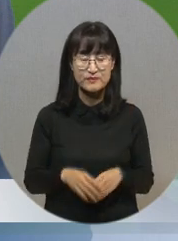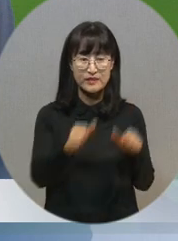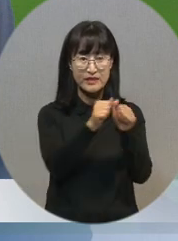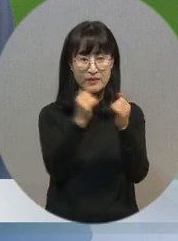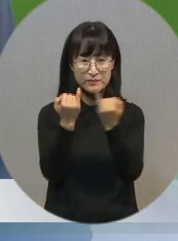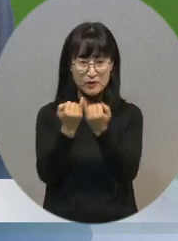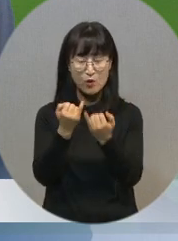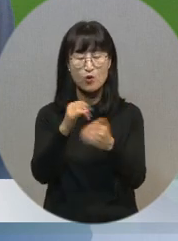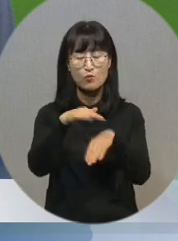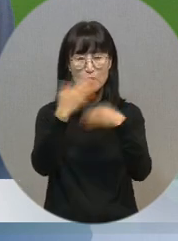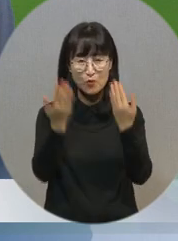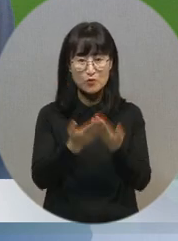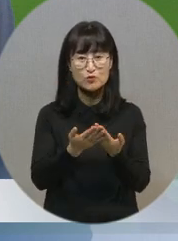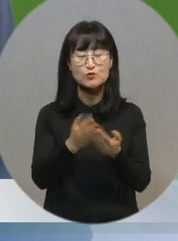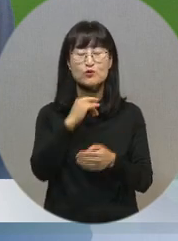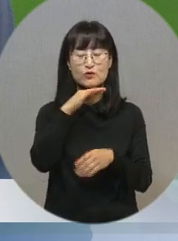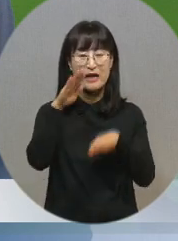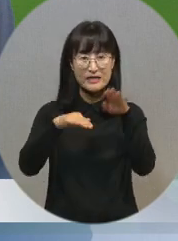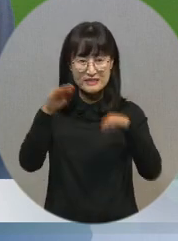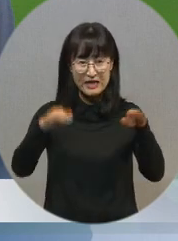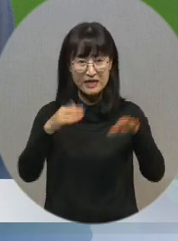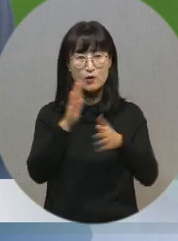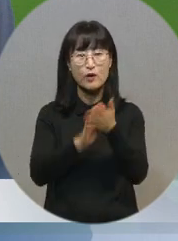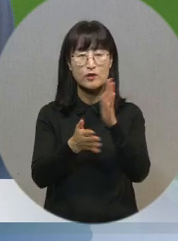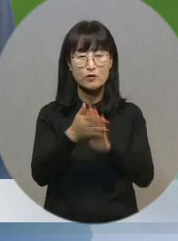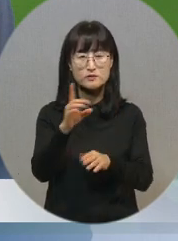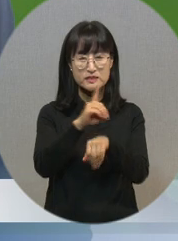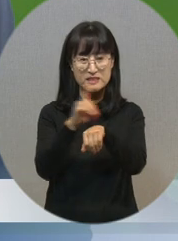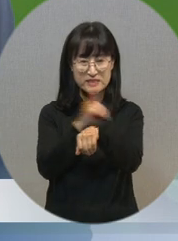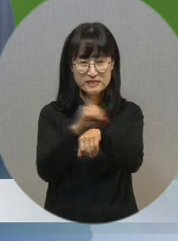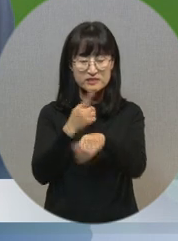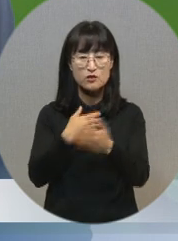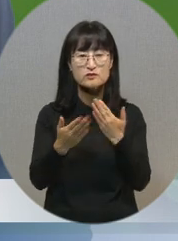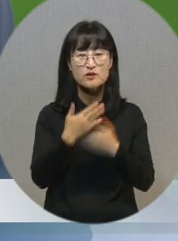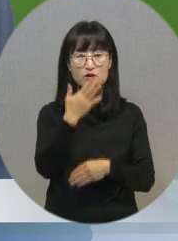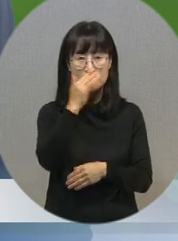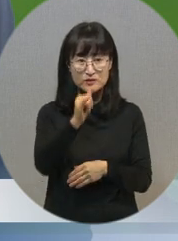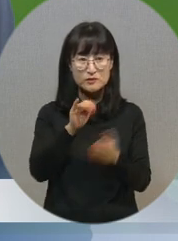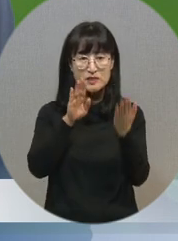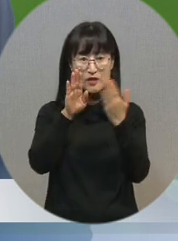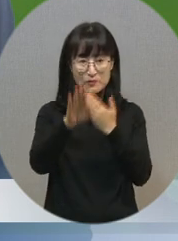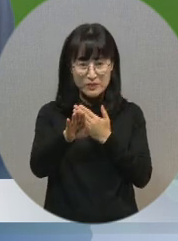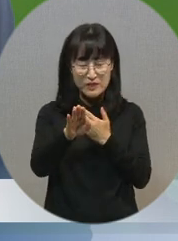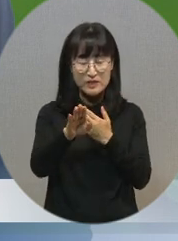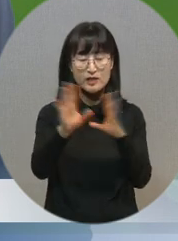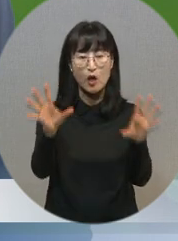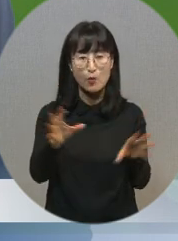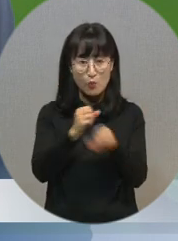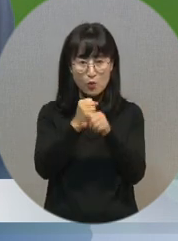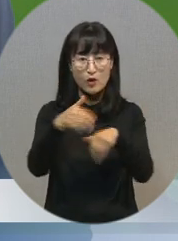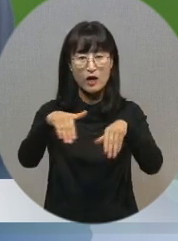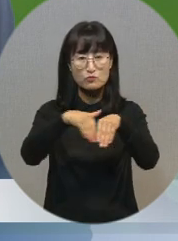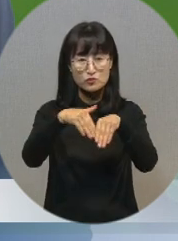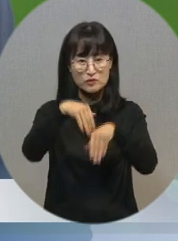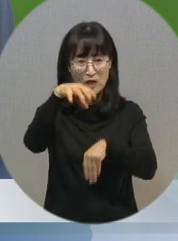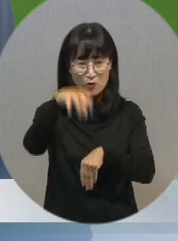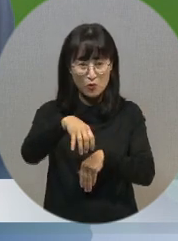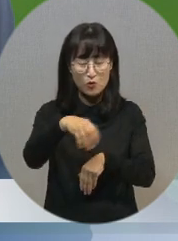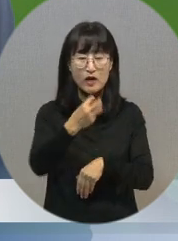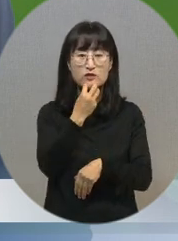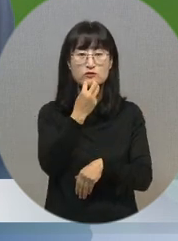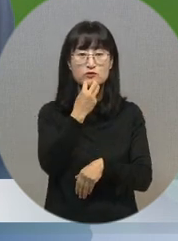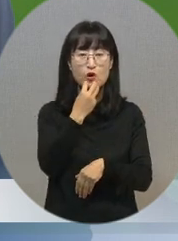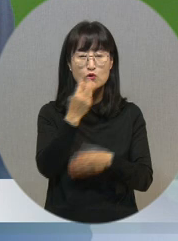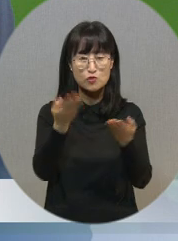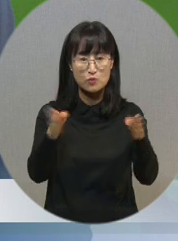남녀노소, 세대를 아우르며 다채로운 디지털 체험을 할 수 있는 미래의 복합 문화 공간이 서울 중구의 한